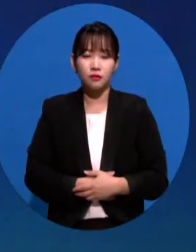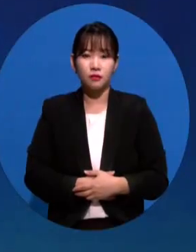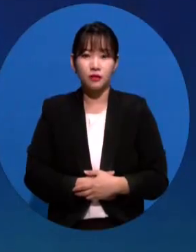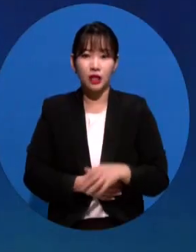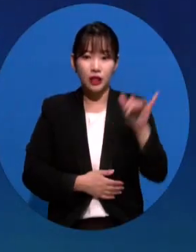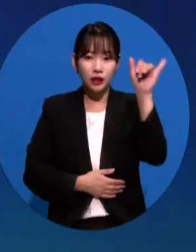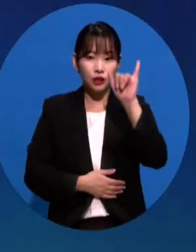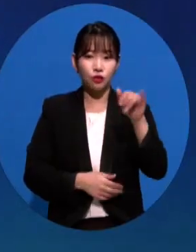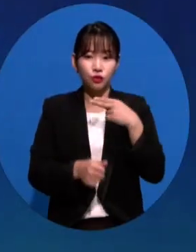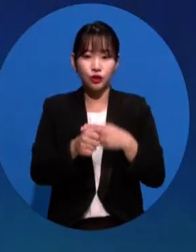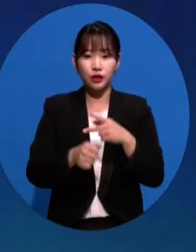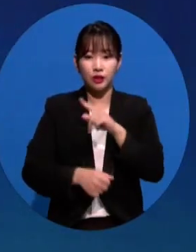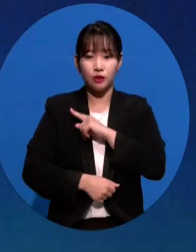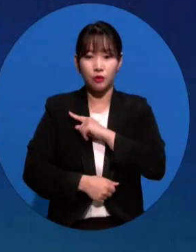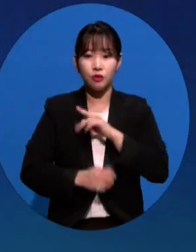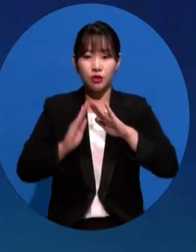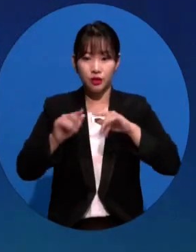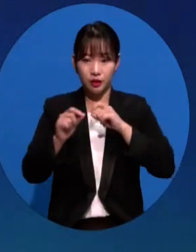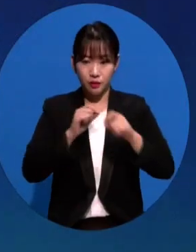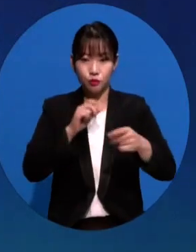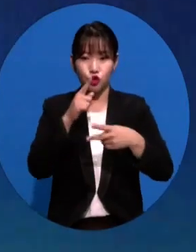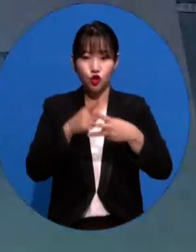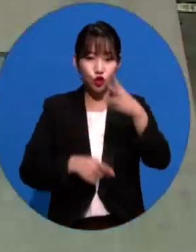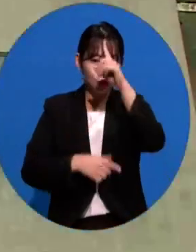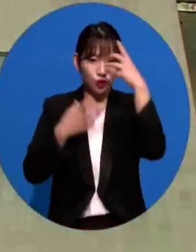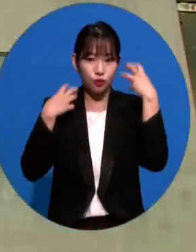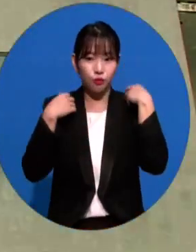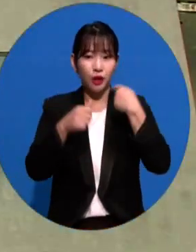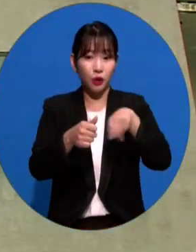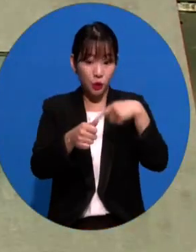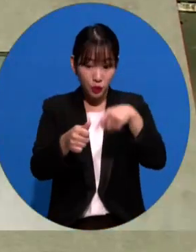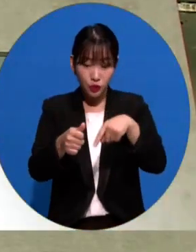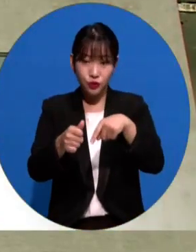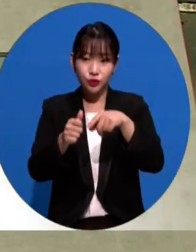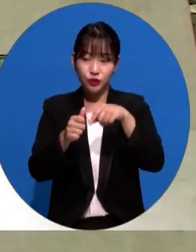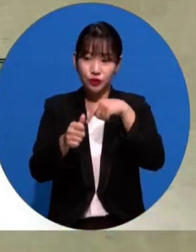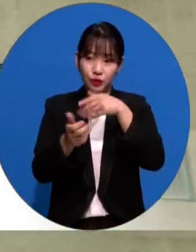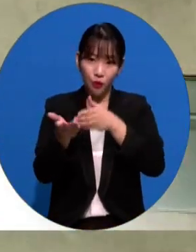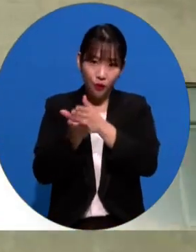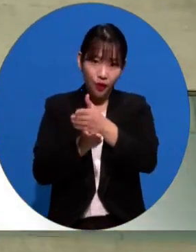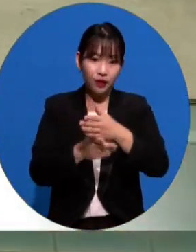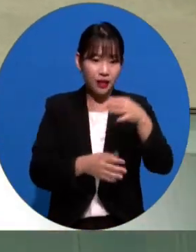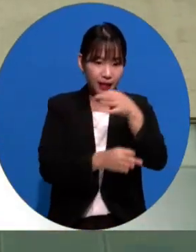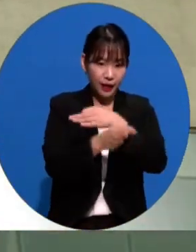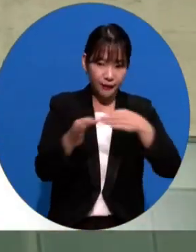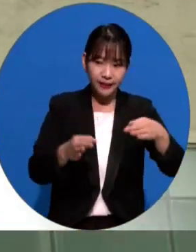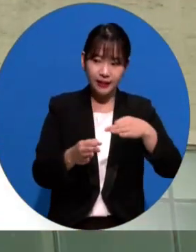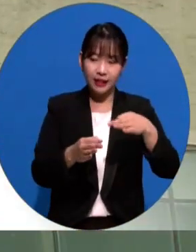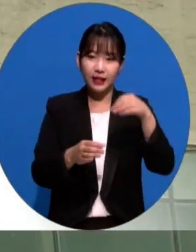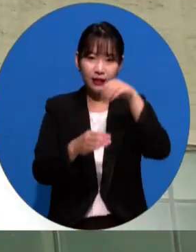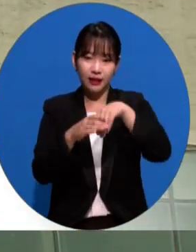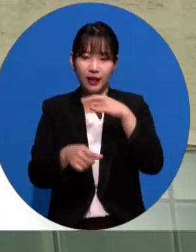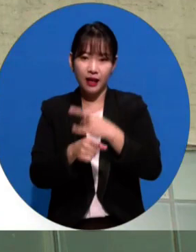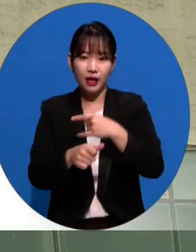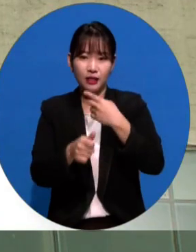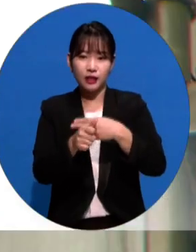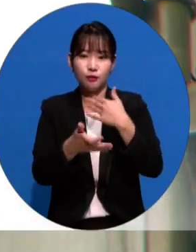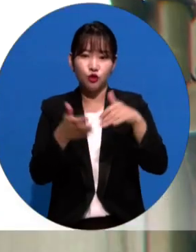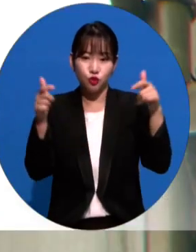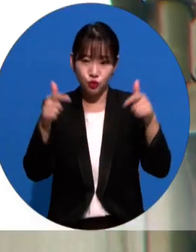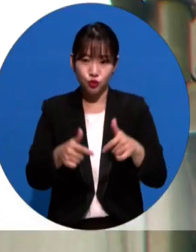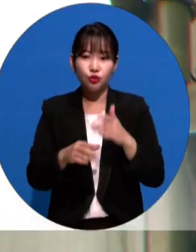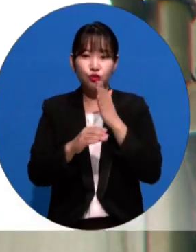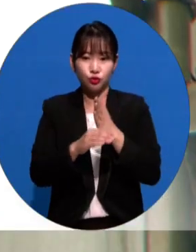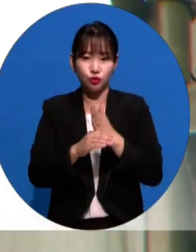전교조 전남지부는 윤석열 정부가 교육에 경제 논리를 적용해 교원 수 감소를 추진하고 있다며 국민의힘